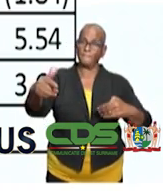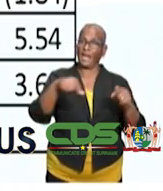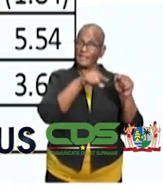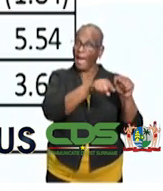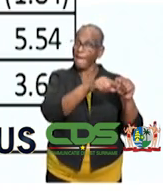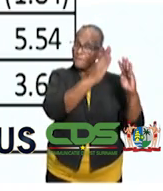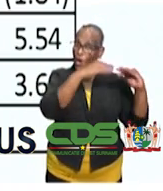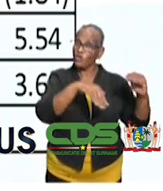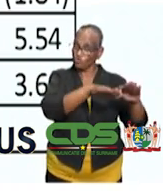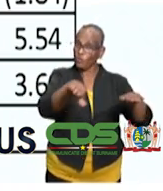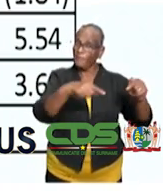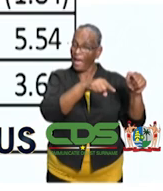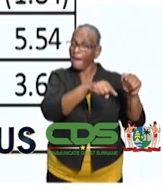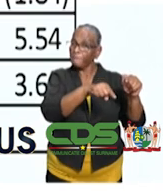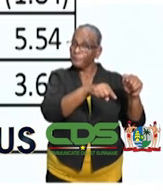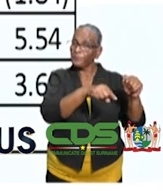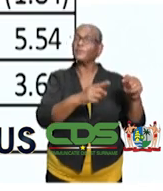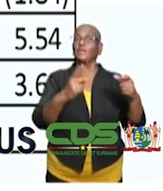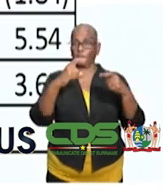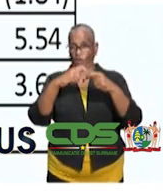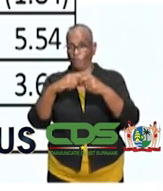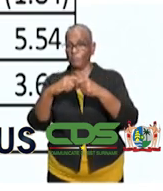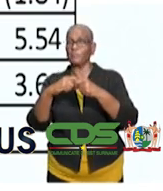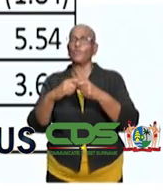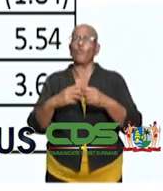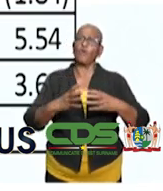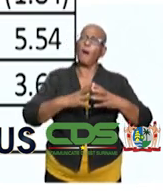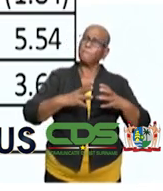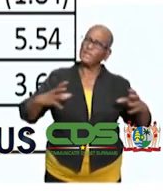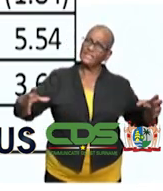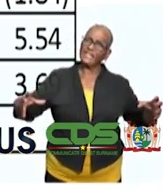commerciële aansluitingen, maar ook de